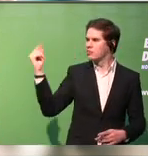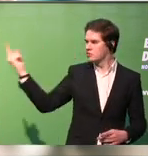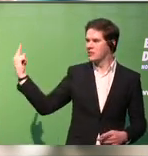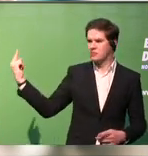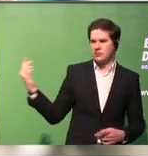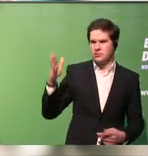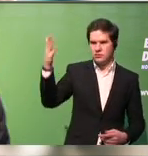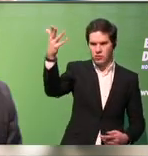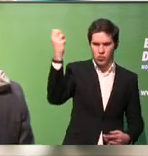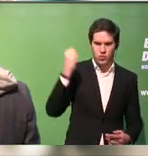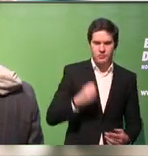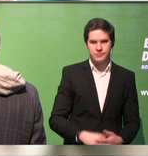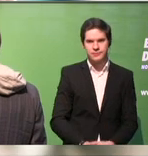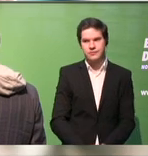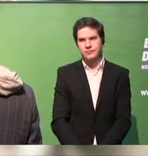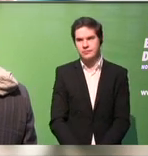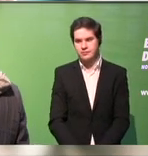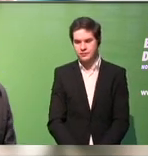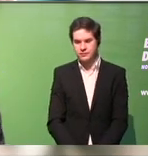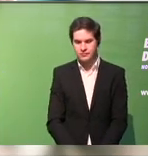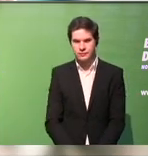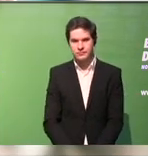bisschen.